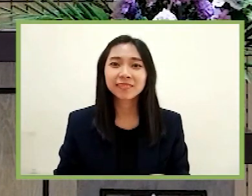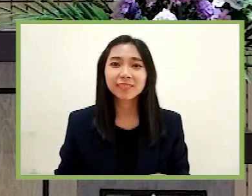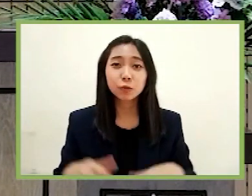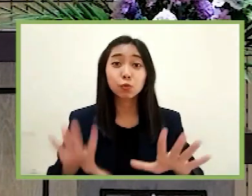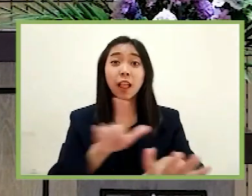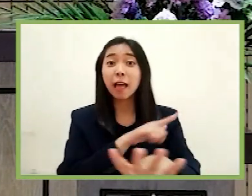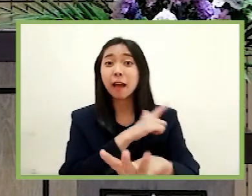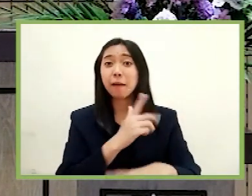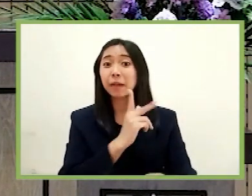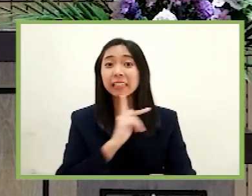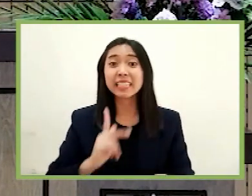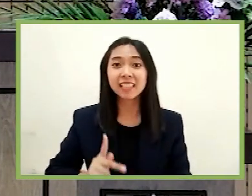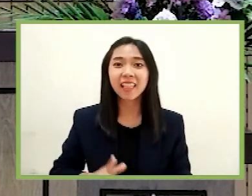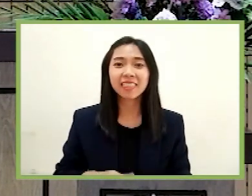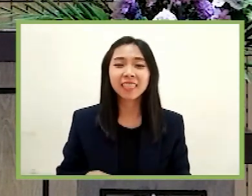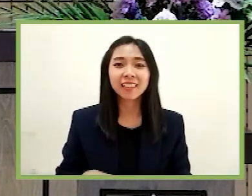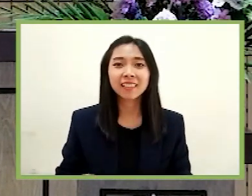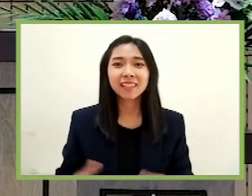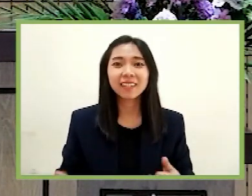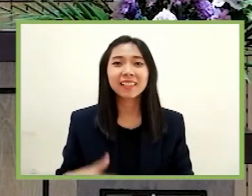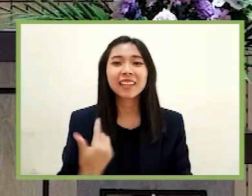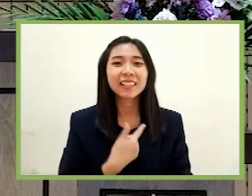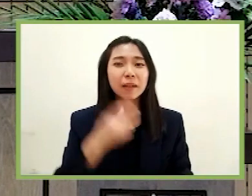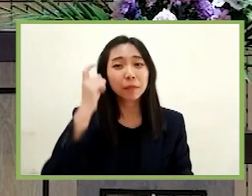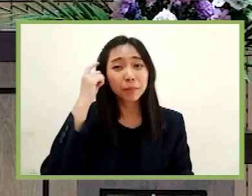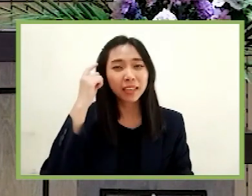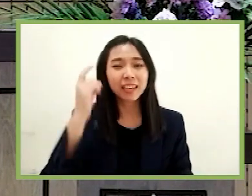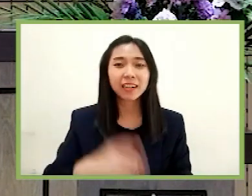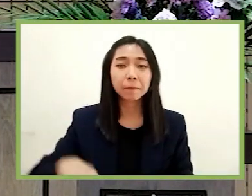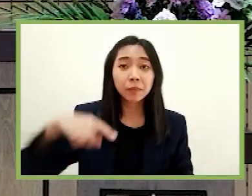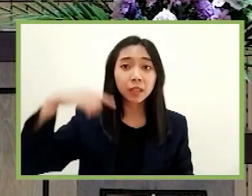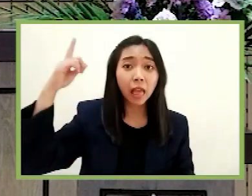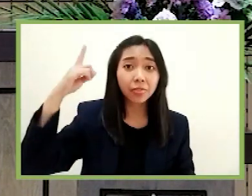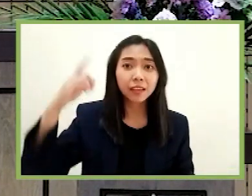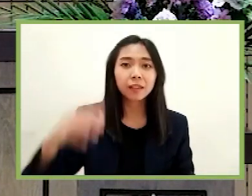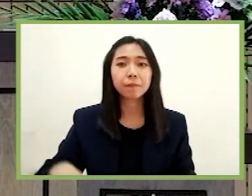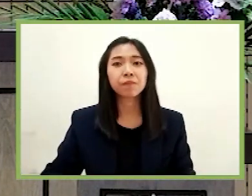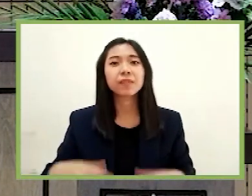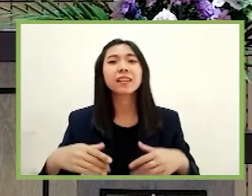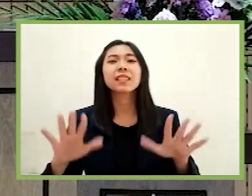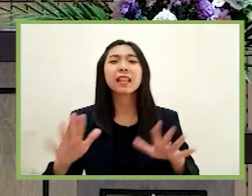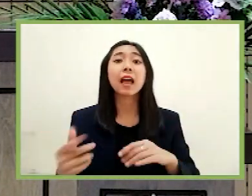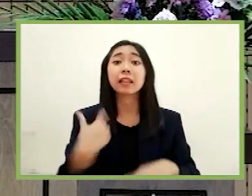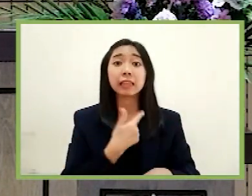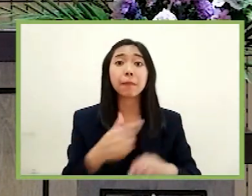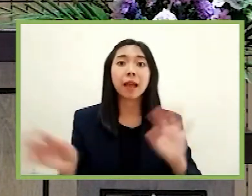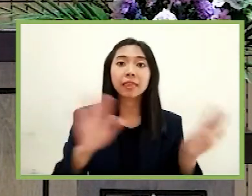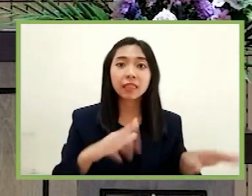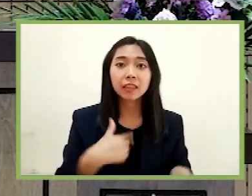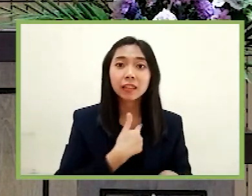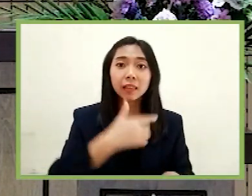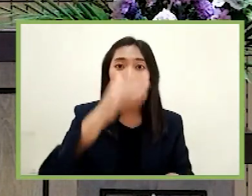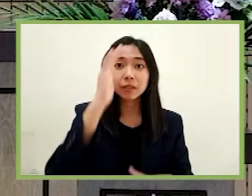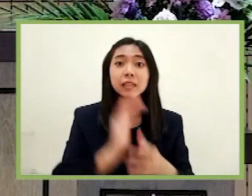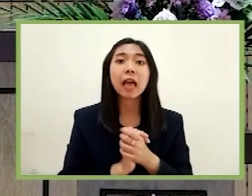kita juga punya pemahaman iman yang demikian bahwa setelah kematian kita percaya